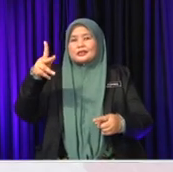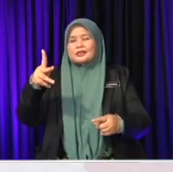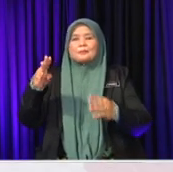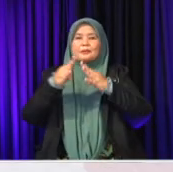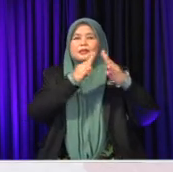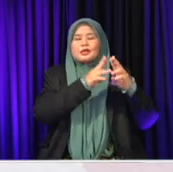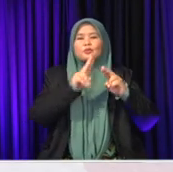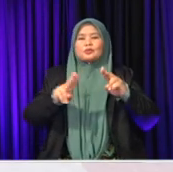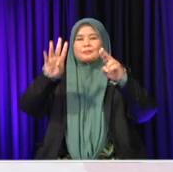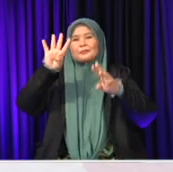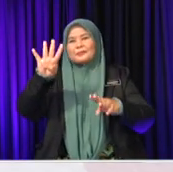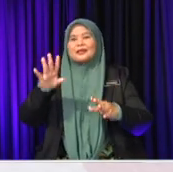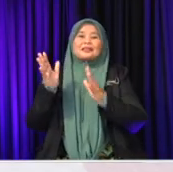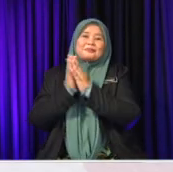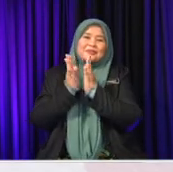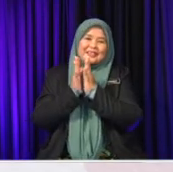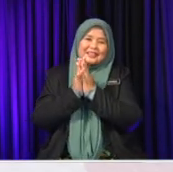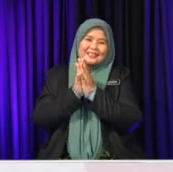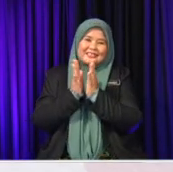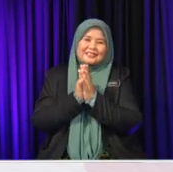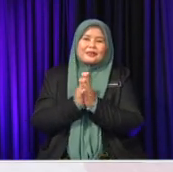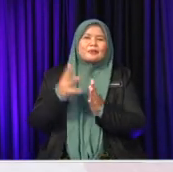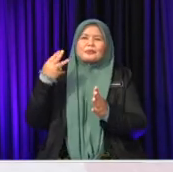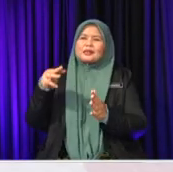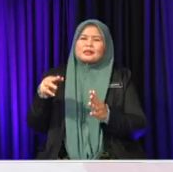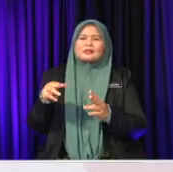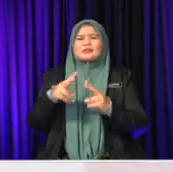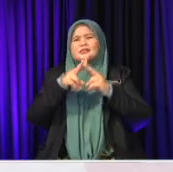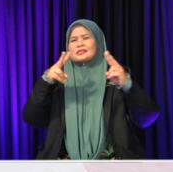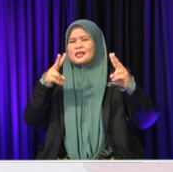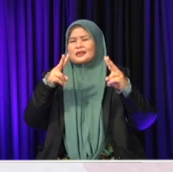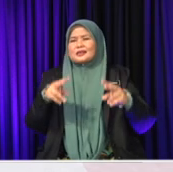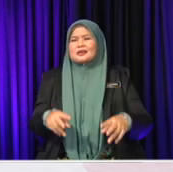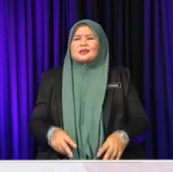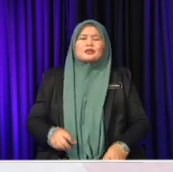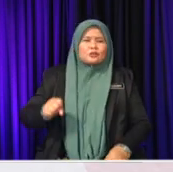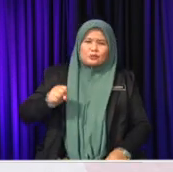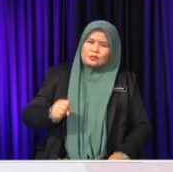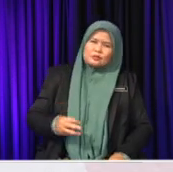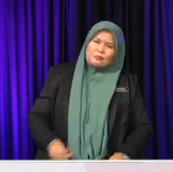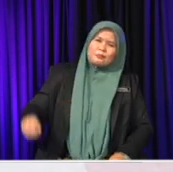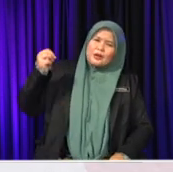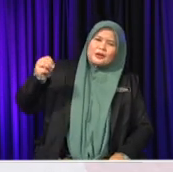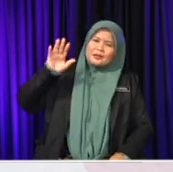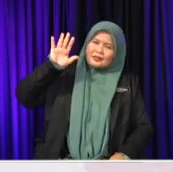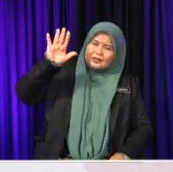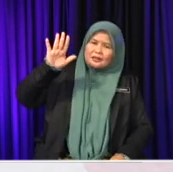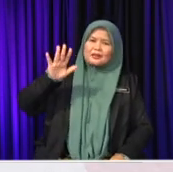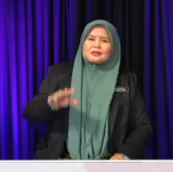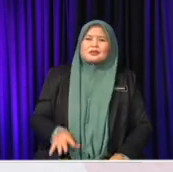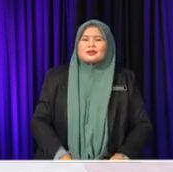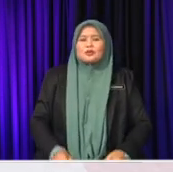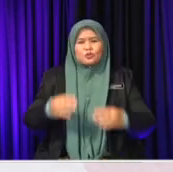4 nih ya memang mereka sangat Apa nama perasaan Tak semangat nah angkat tangan ya walaupun